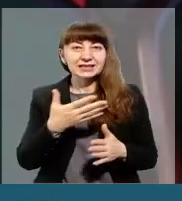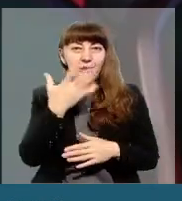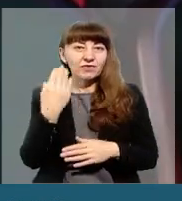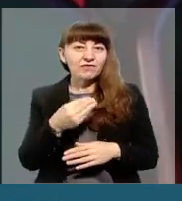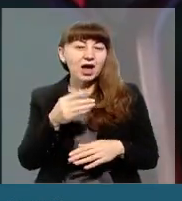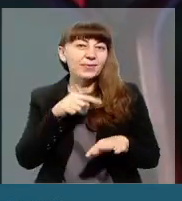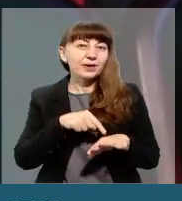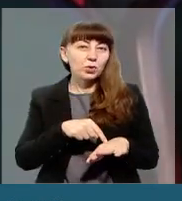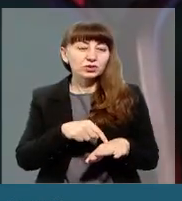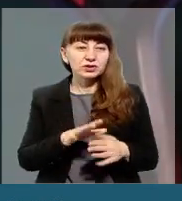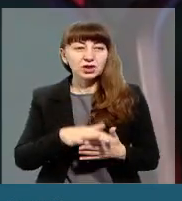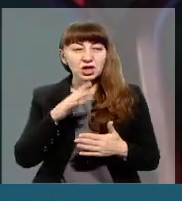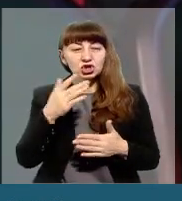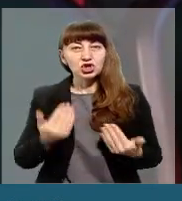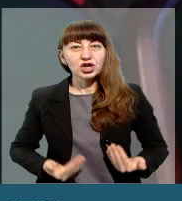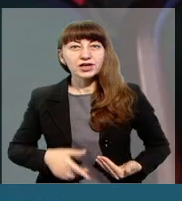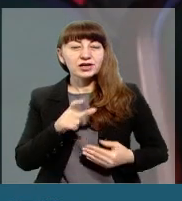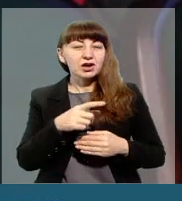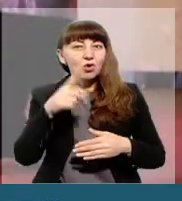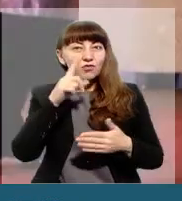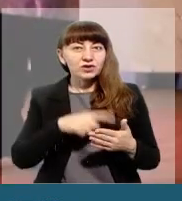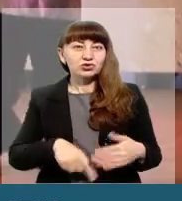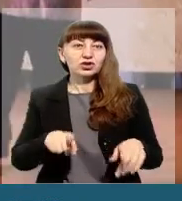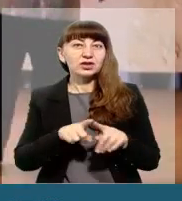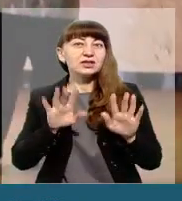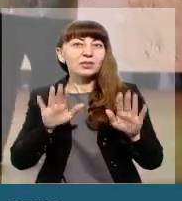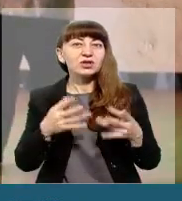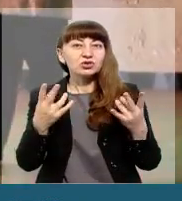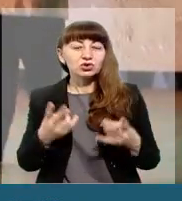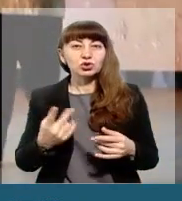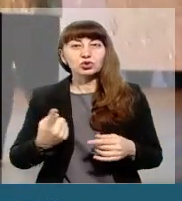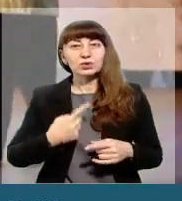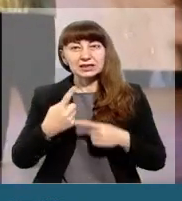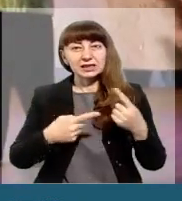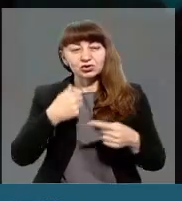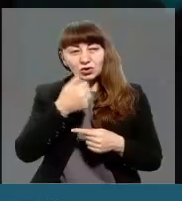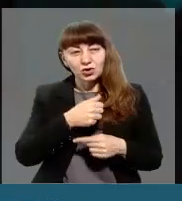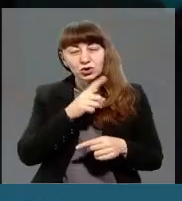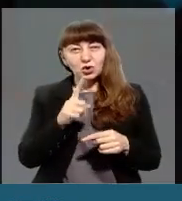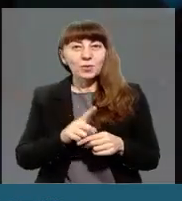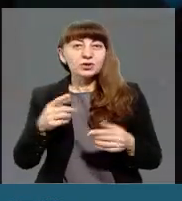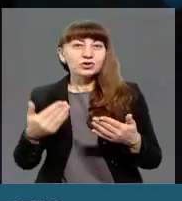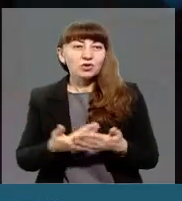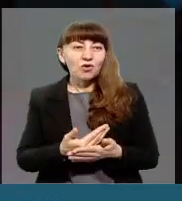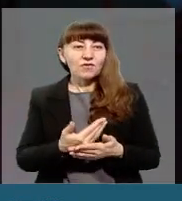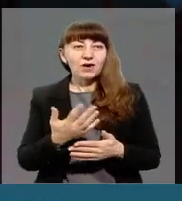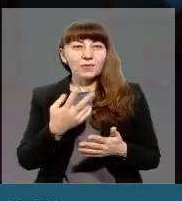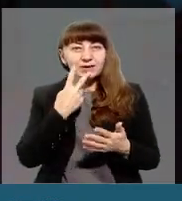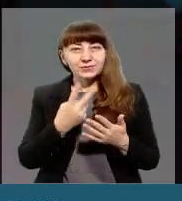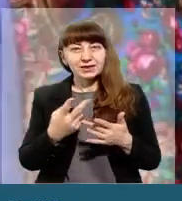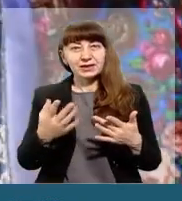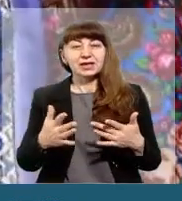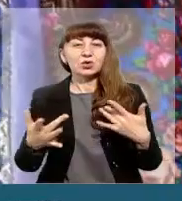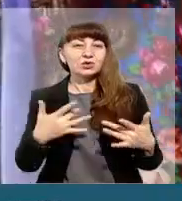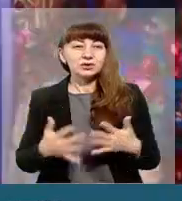сельчан. Жители уверены, что такие события нужны и уже ждут следующего года, чтобы вновь окунуться в мир творчества и народного